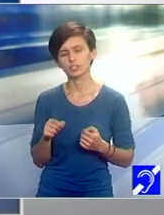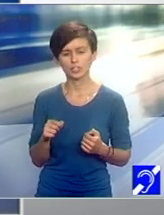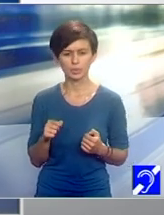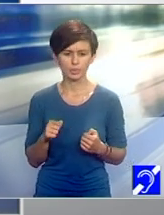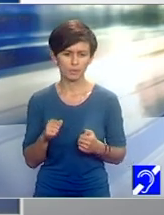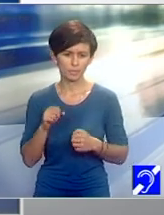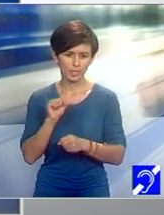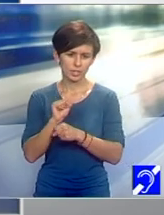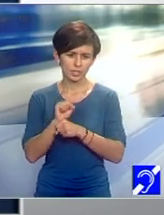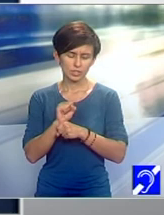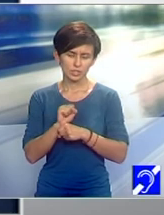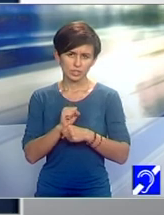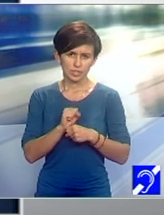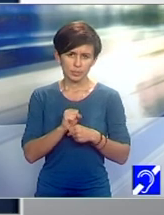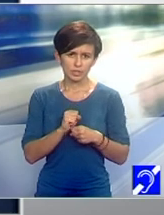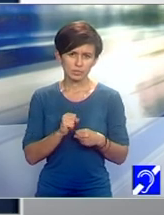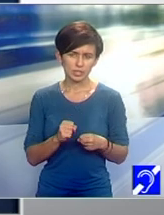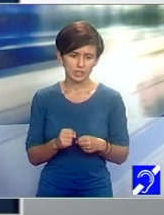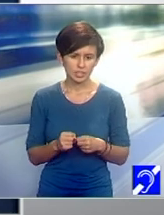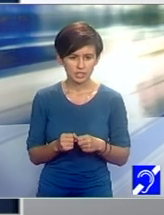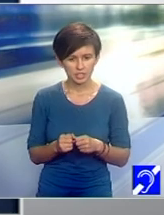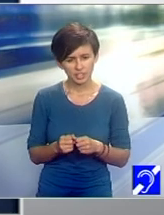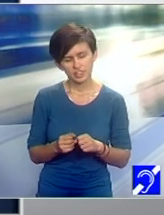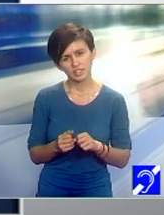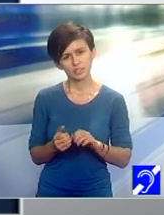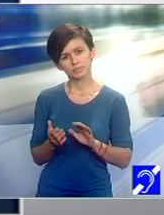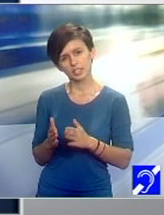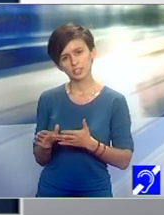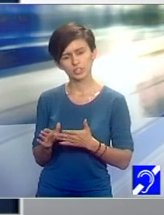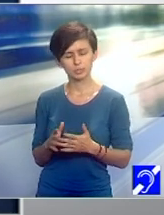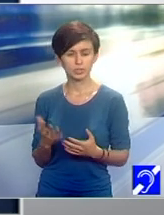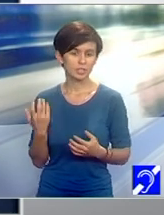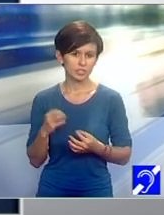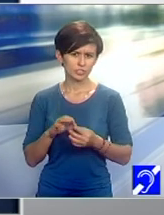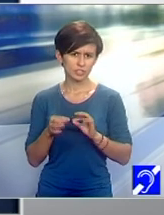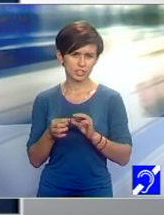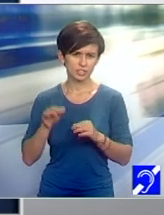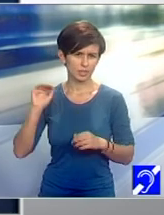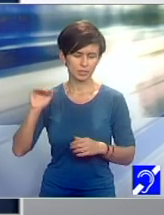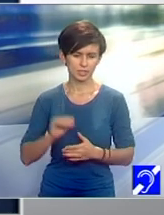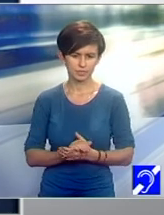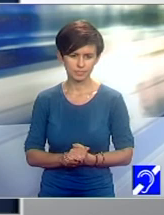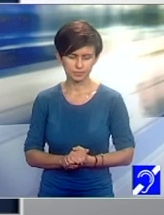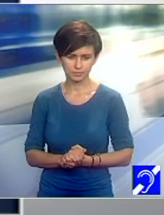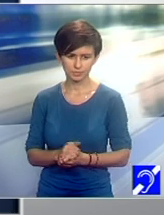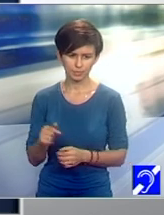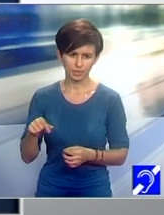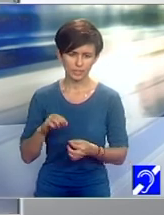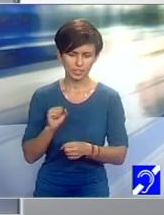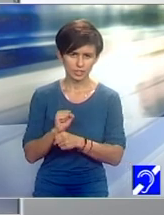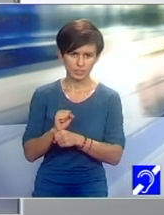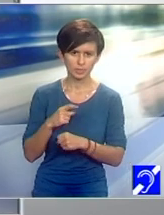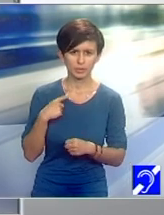o săptămână de introducere. Mm-hmm. Ce înseamnă acest Einführungswoche? Această săptămână este dedicată în primul